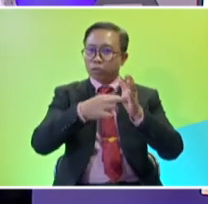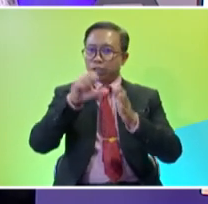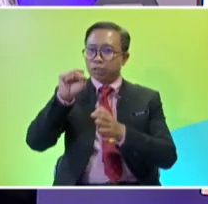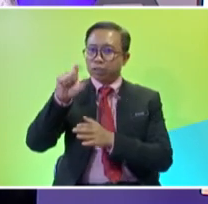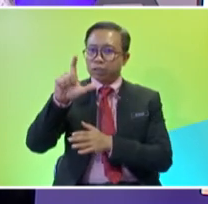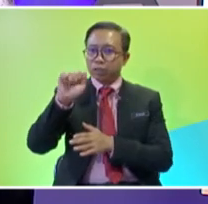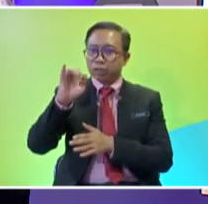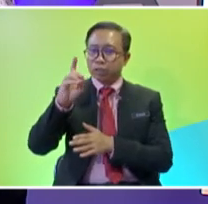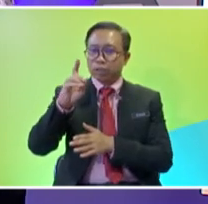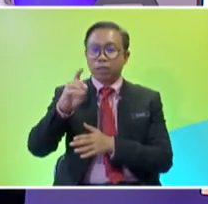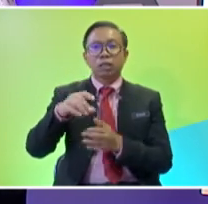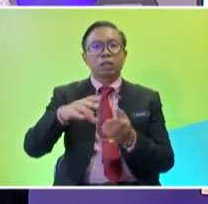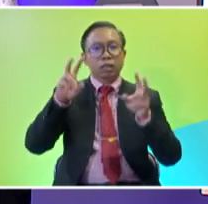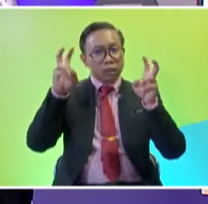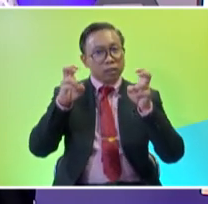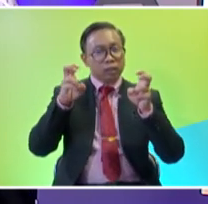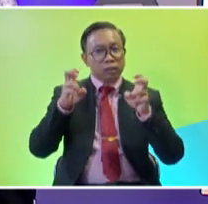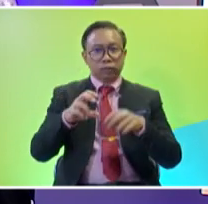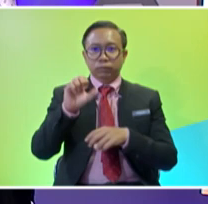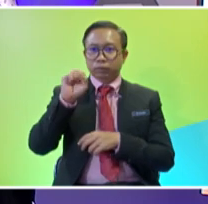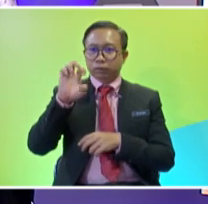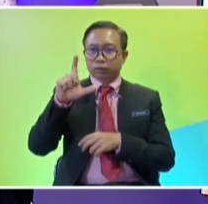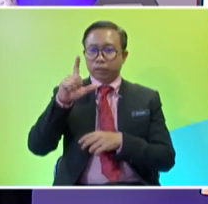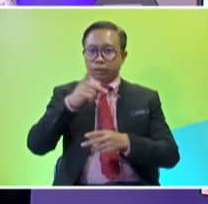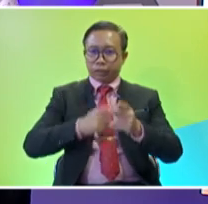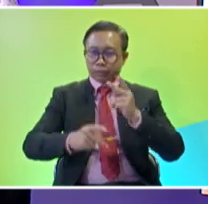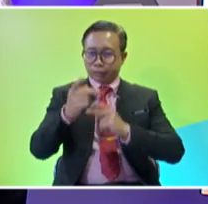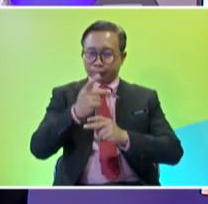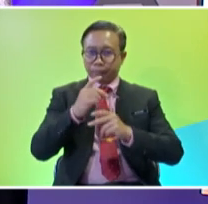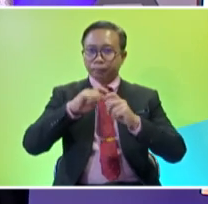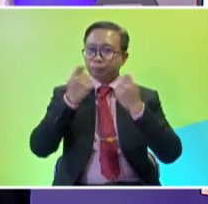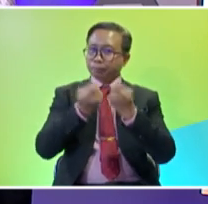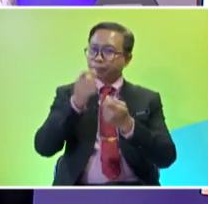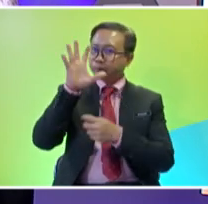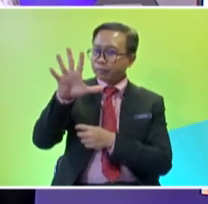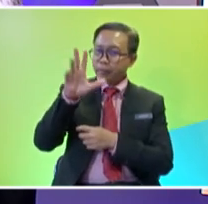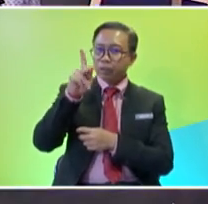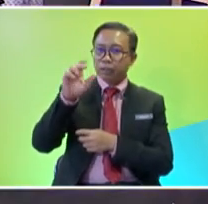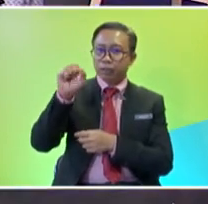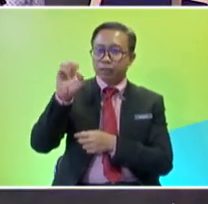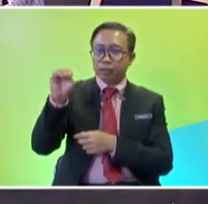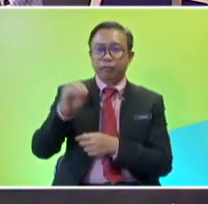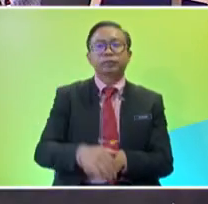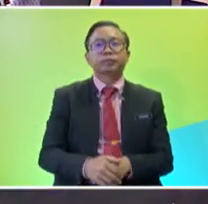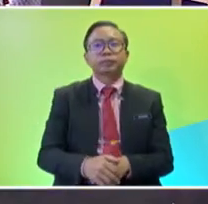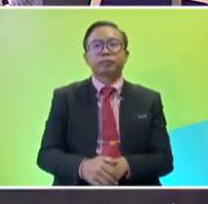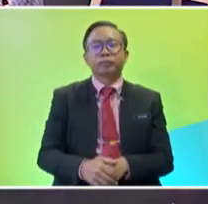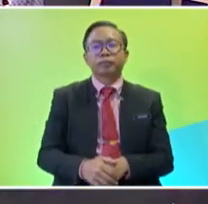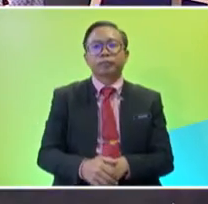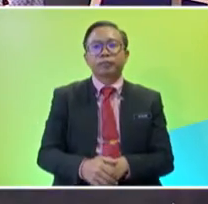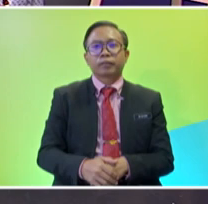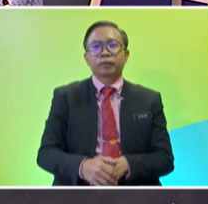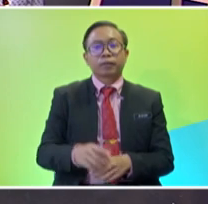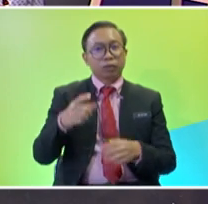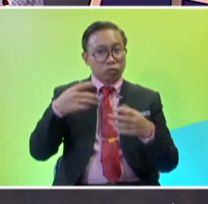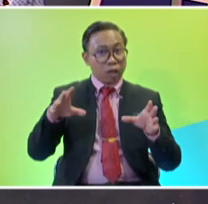berkenaan tajuk sel kimia bab 6 3 dan 5 sains Ki SSM kita ini semoga seperti